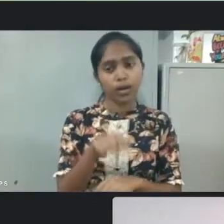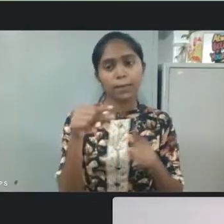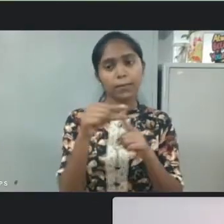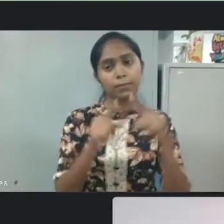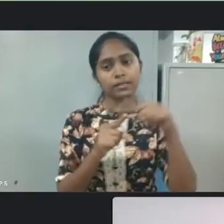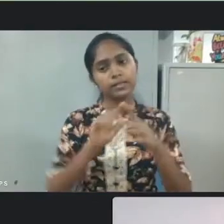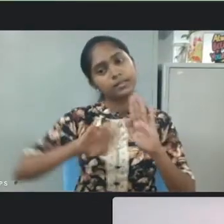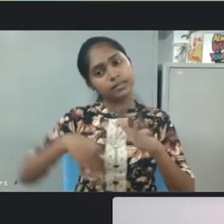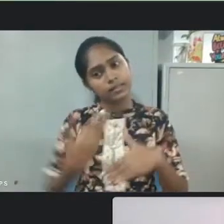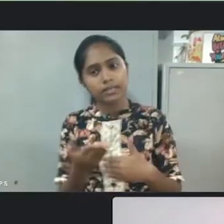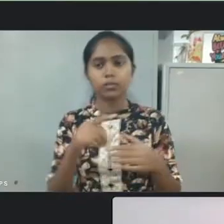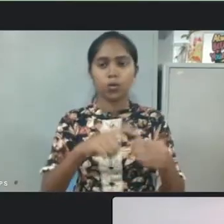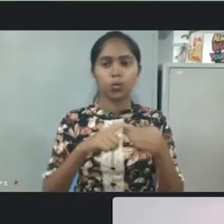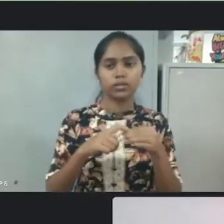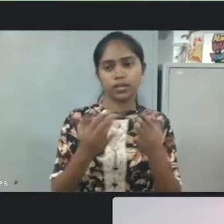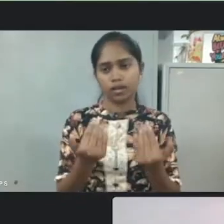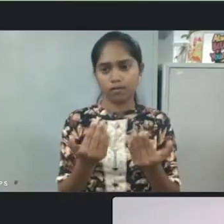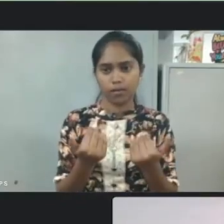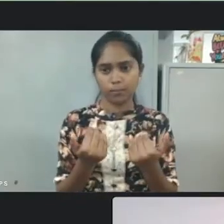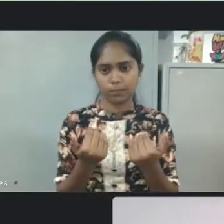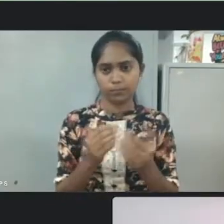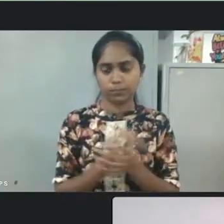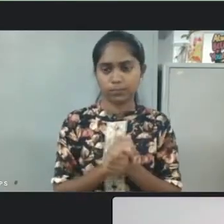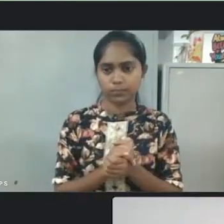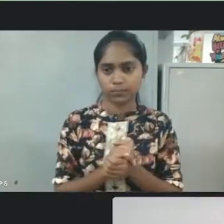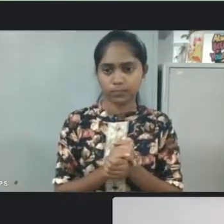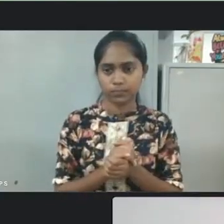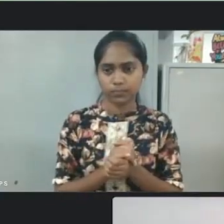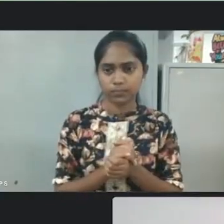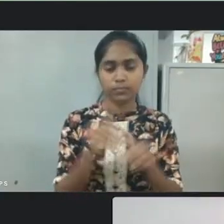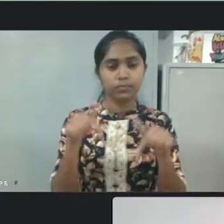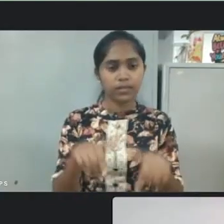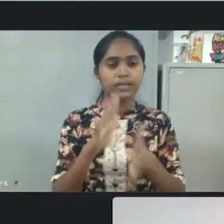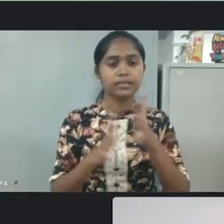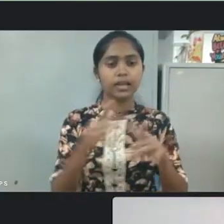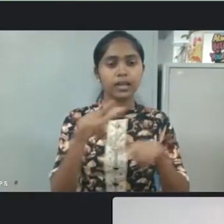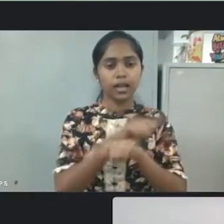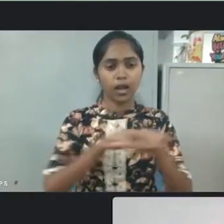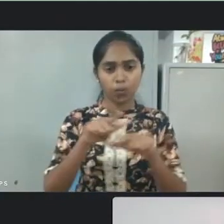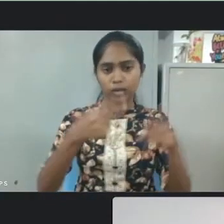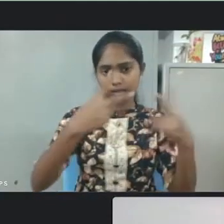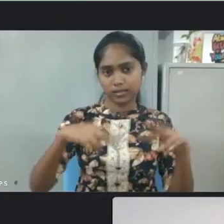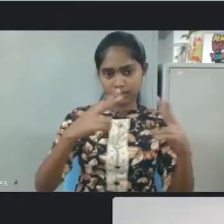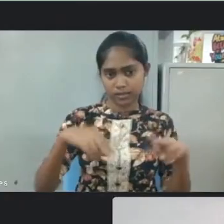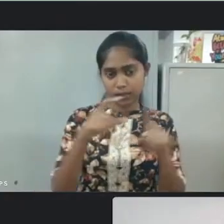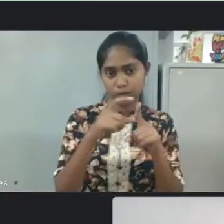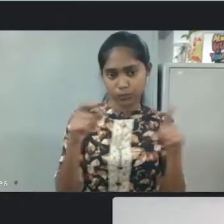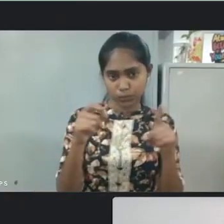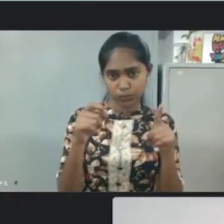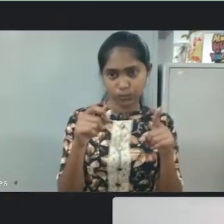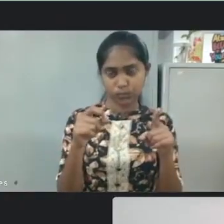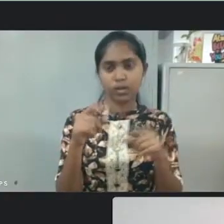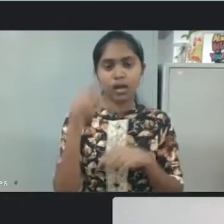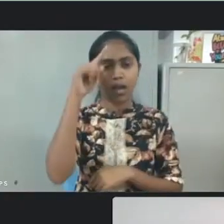ചോദിക്കാം. ഇന്നത്തെ ഈ നിഡാസിന്റെ സൈൻ ലാംഗ്വേജ് പരിഭാഷയുണ്ട്. സൈൻ ലാംഗ്വേജ് പരിഭാഷ ചെയ്യുന്നത് മിസ്റ്റർ